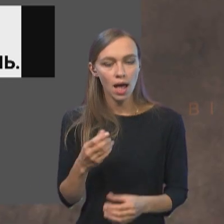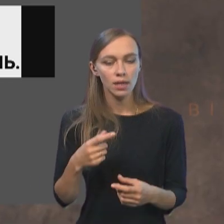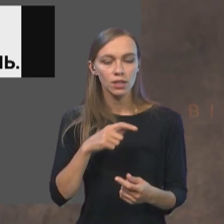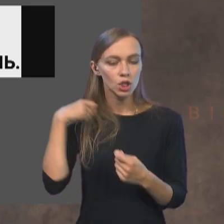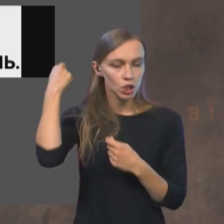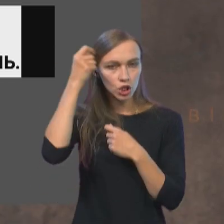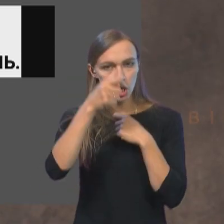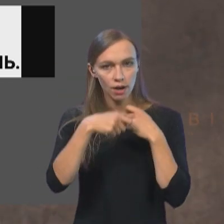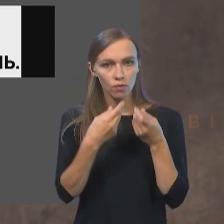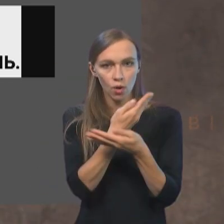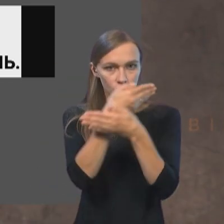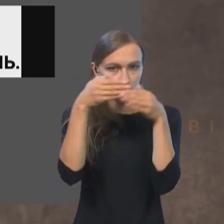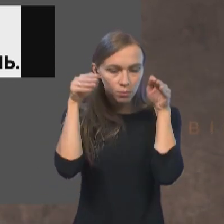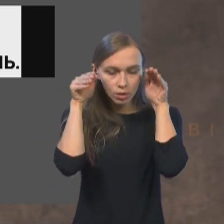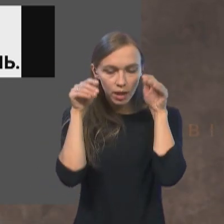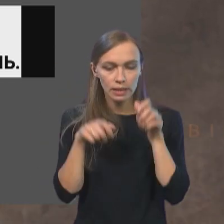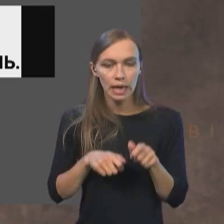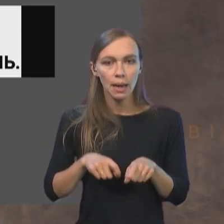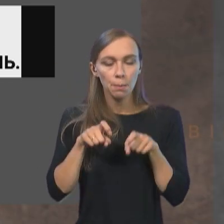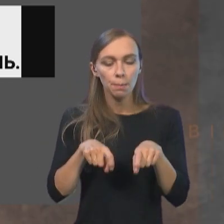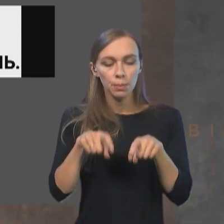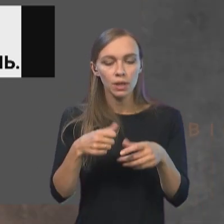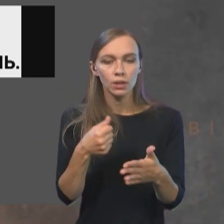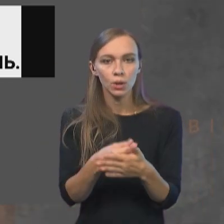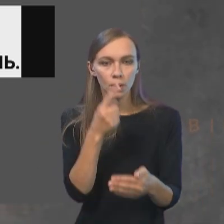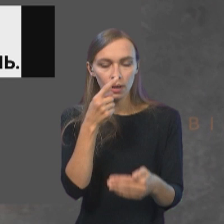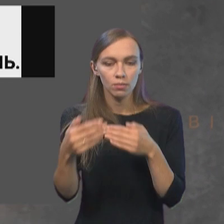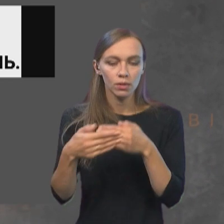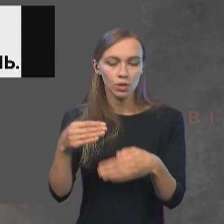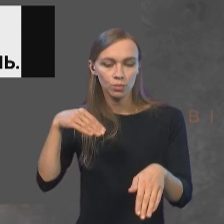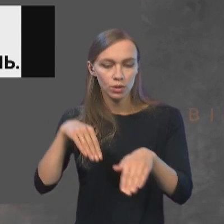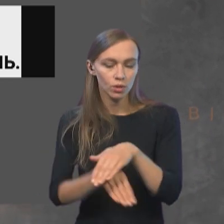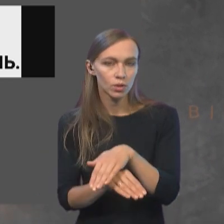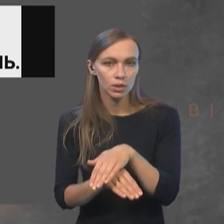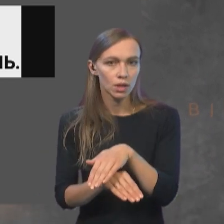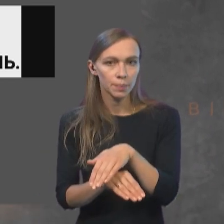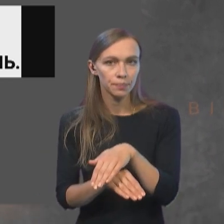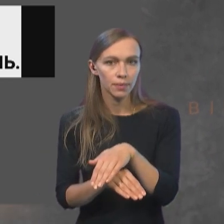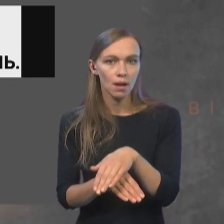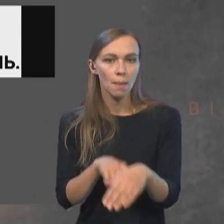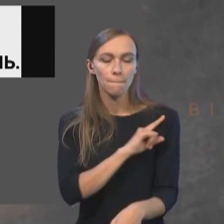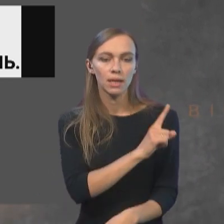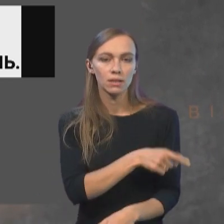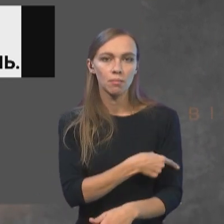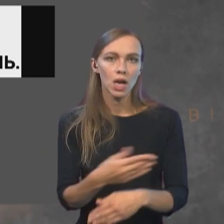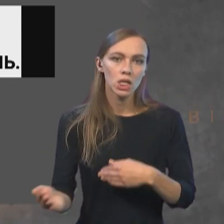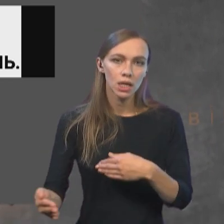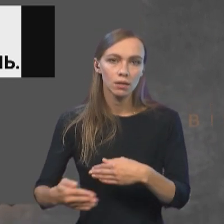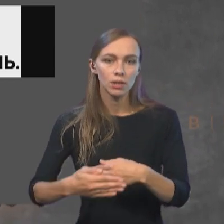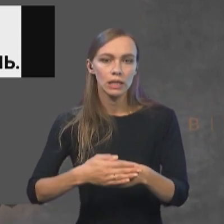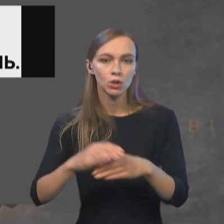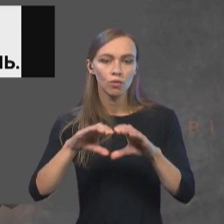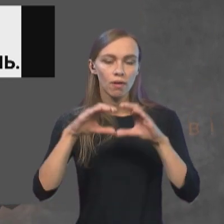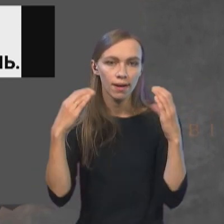і йти бігти до найближчого місця укриття. Його максимально герметизувати, якщо у вас це, якщо ви